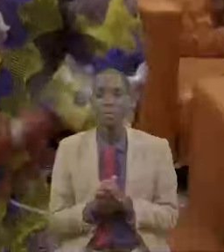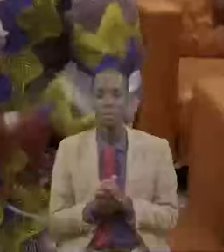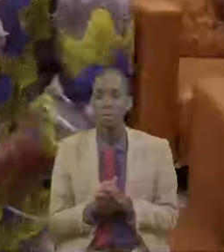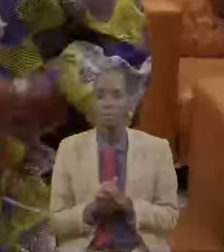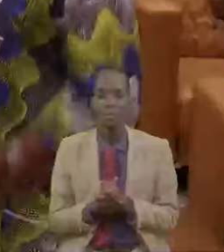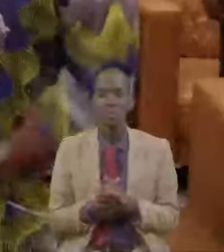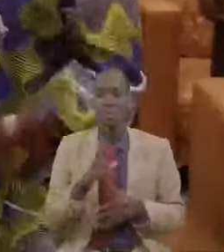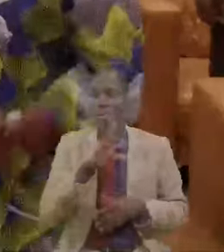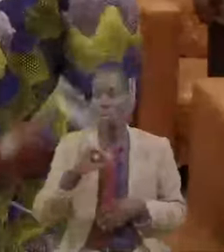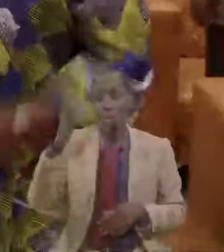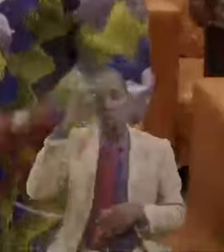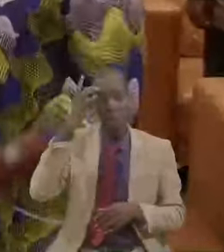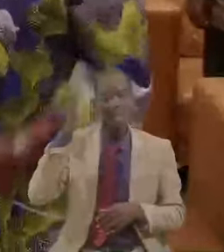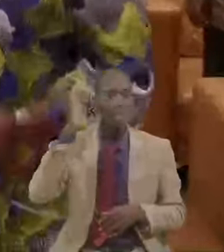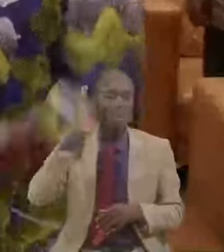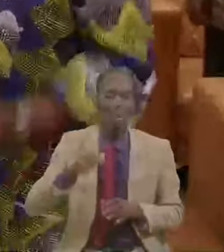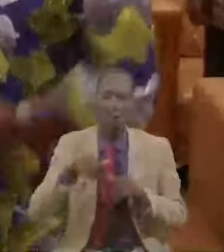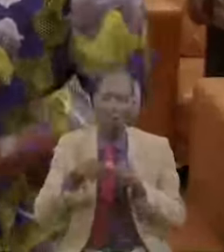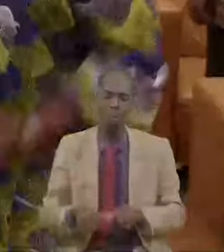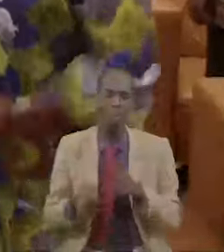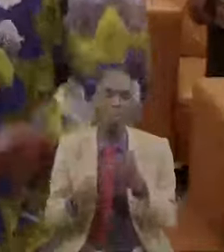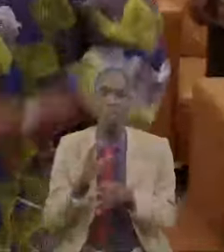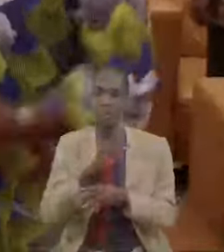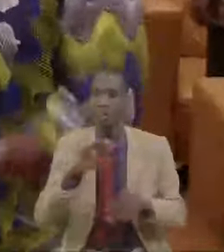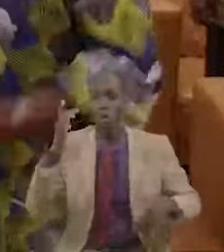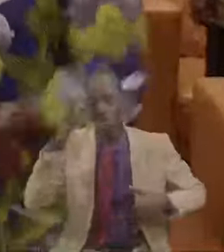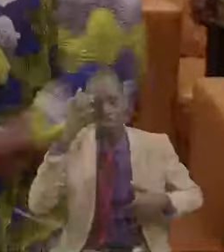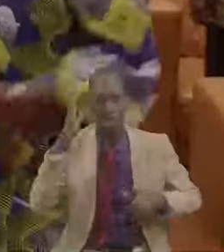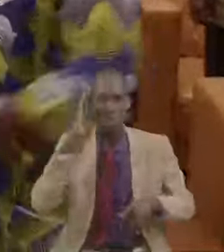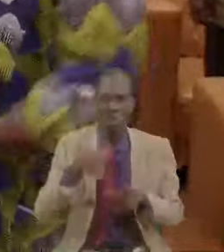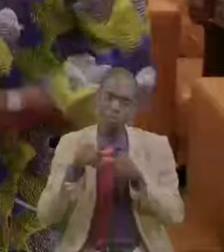La maladie ne va pas rester. La maladie ne va